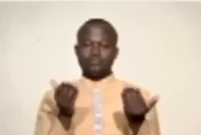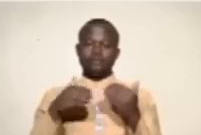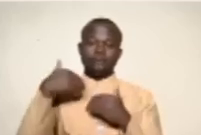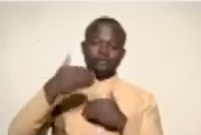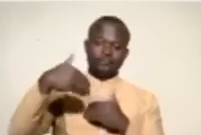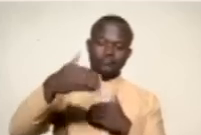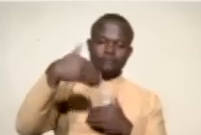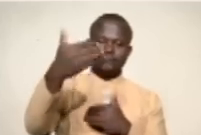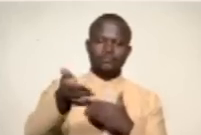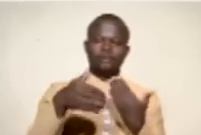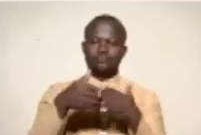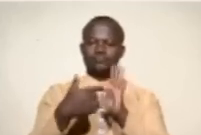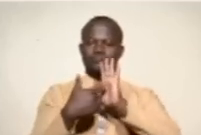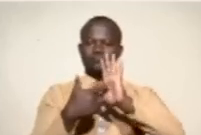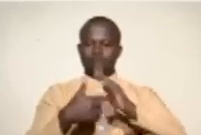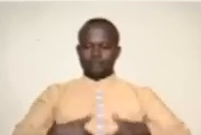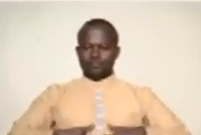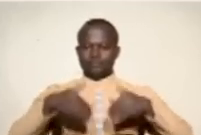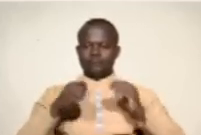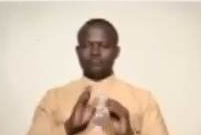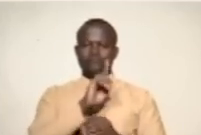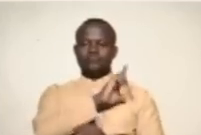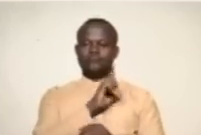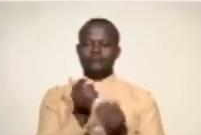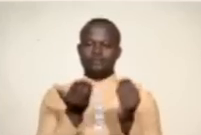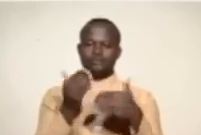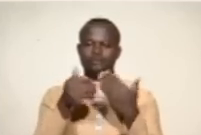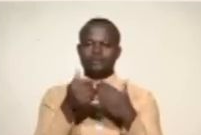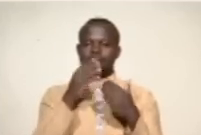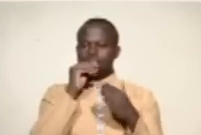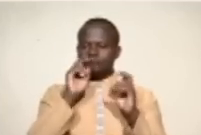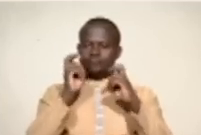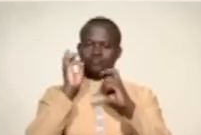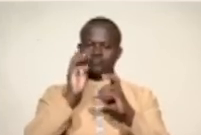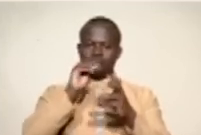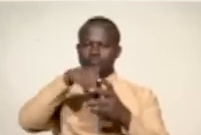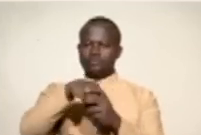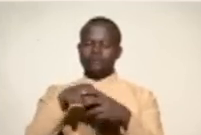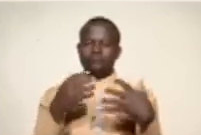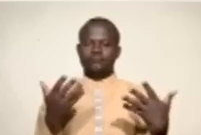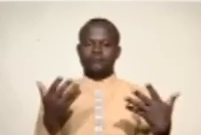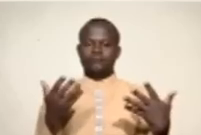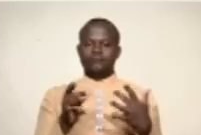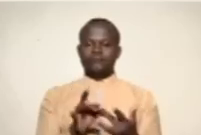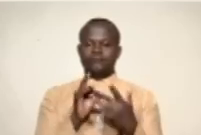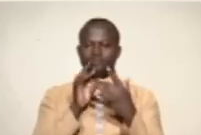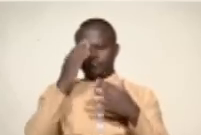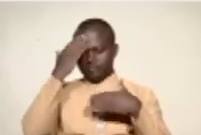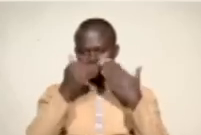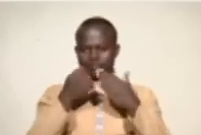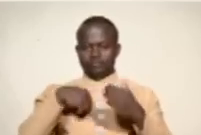bigenda bigere ku rubyiruko amahirwe ahari. Twavuze ko tugiye no gushyiramo umwihariko kugira